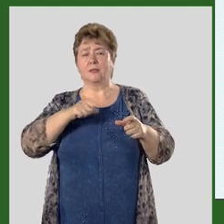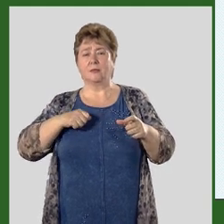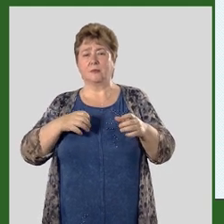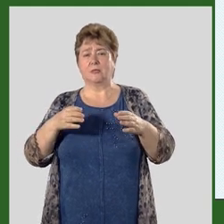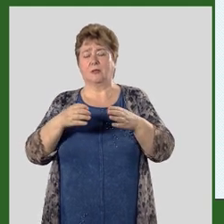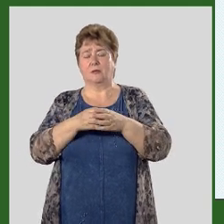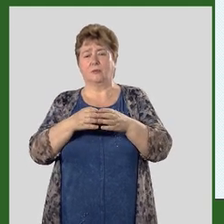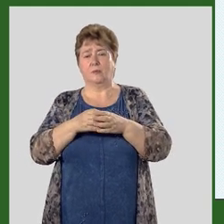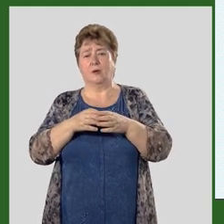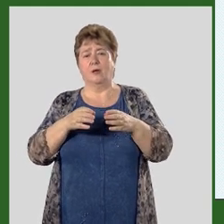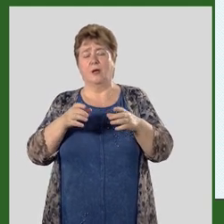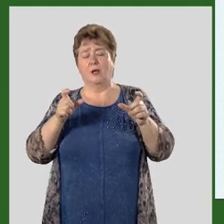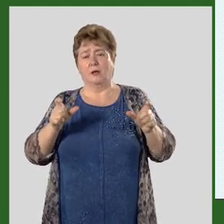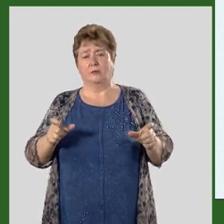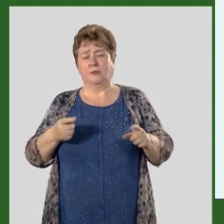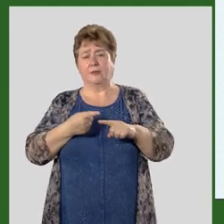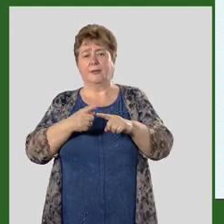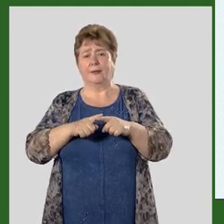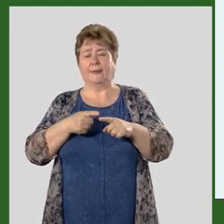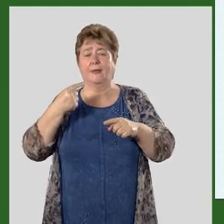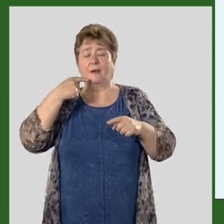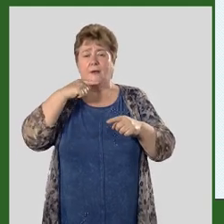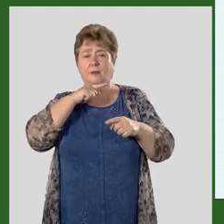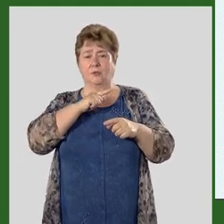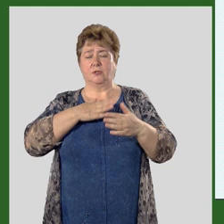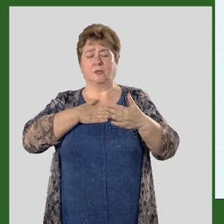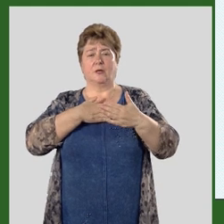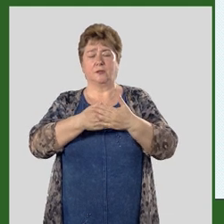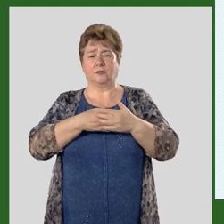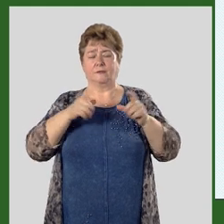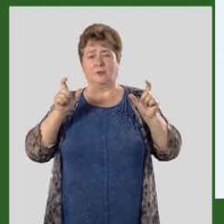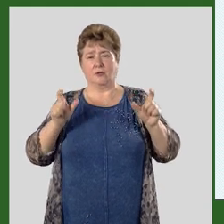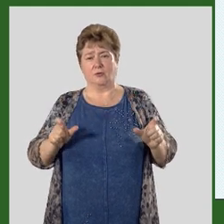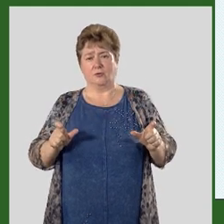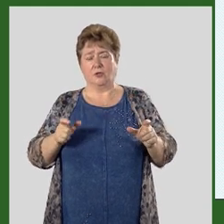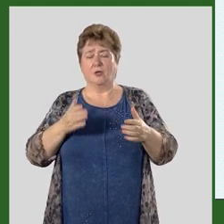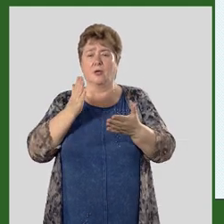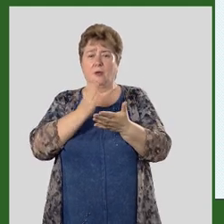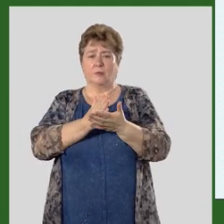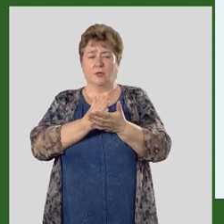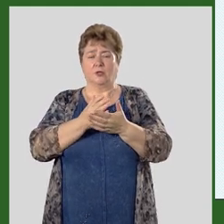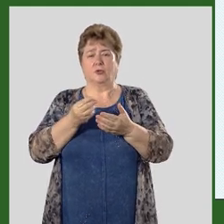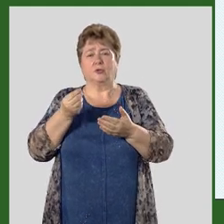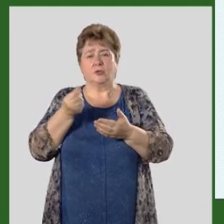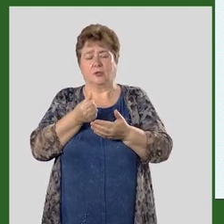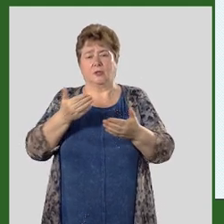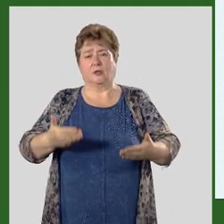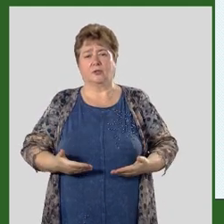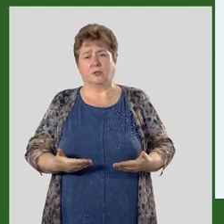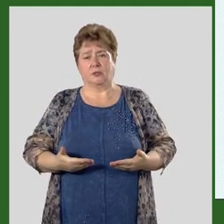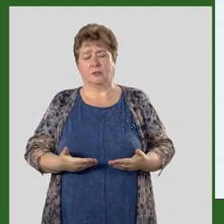Самостоятельная категория населения – это экономически активные люди, имеющие средства для